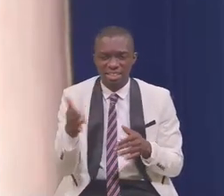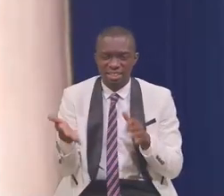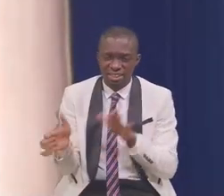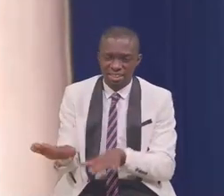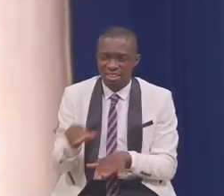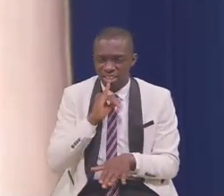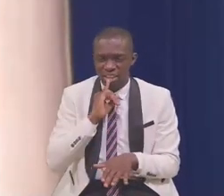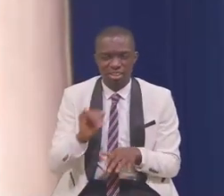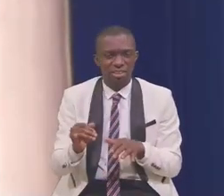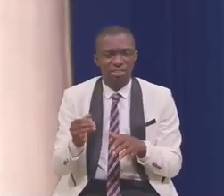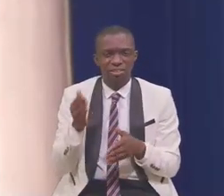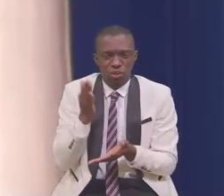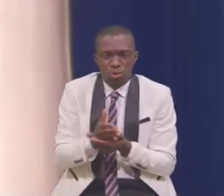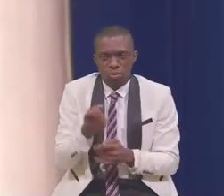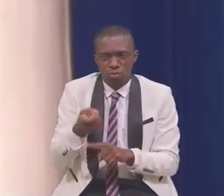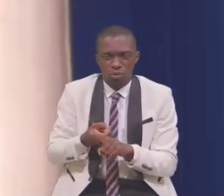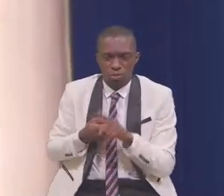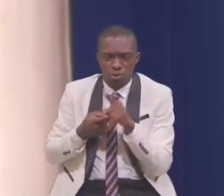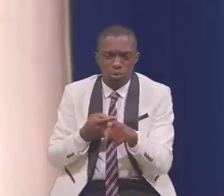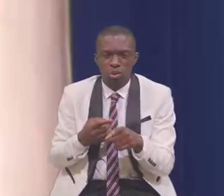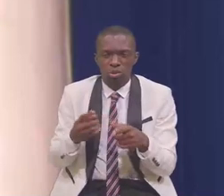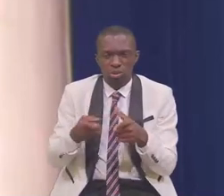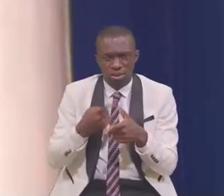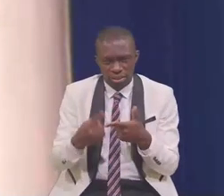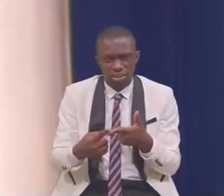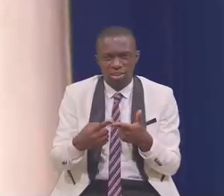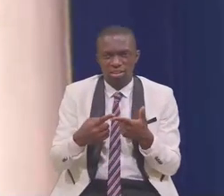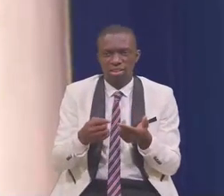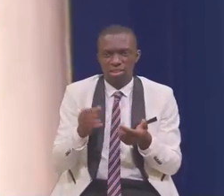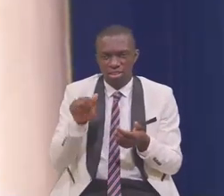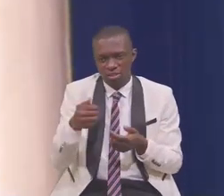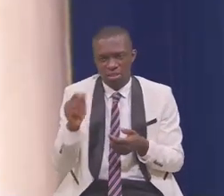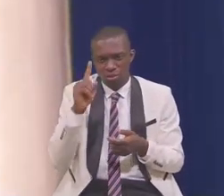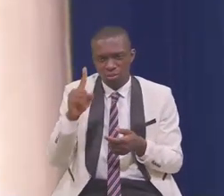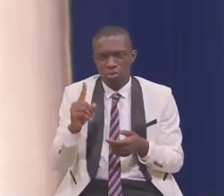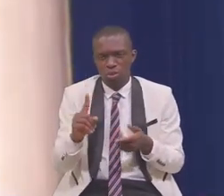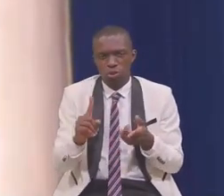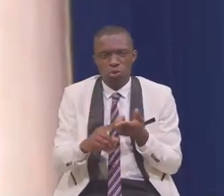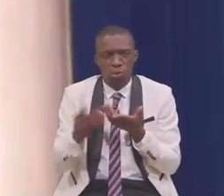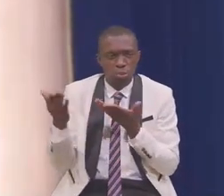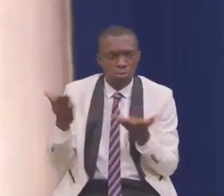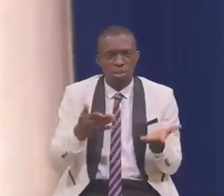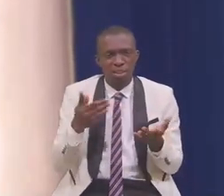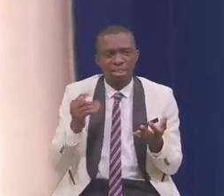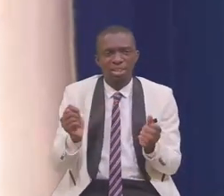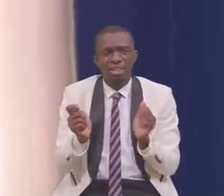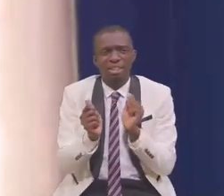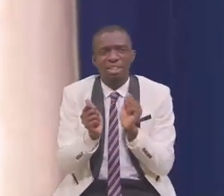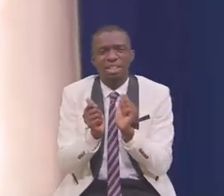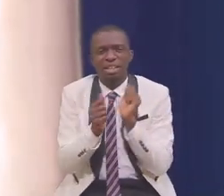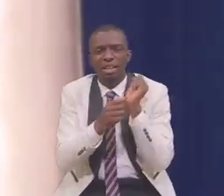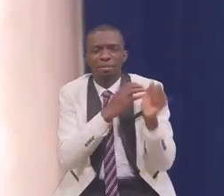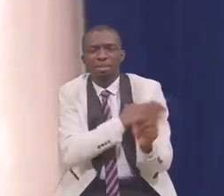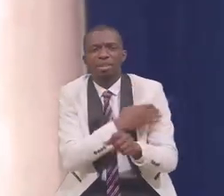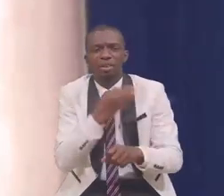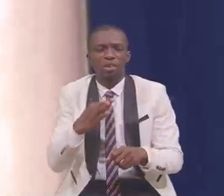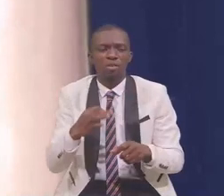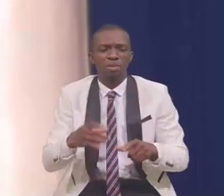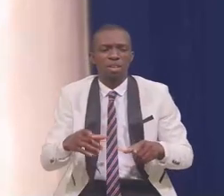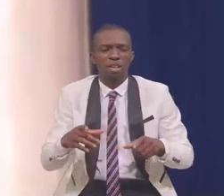gloire. Il le va à la perfection par les souffrances, le prince de leur salut. Car celui qui sanctifie et ceux qui